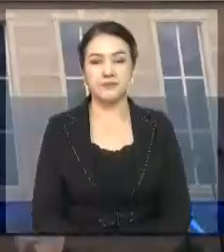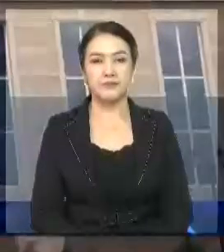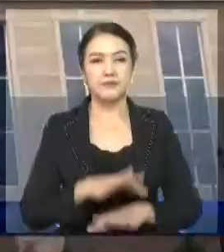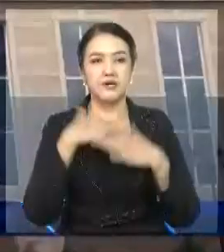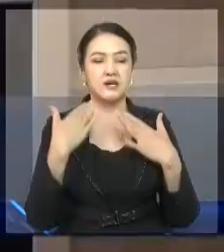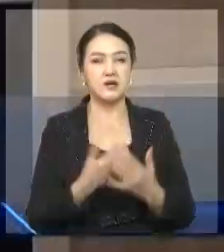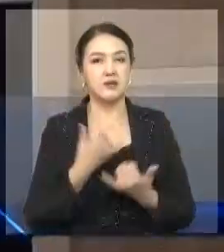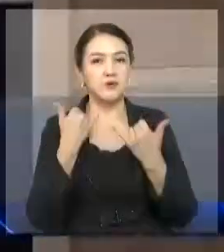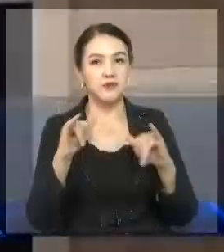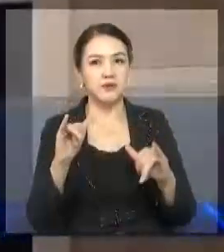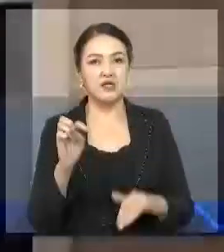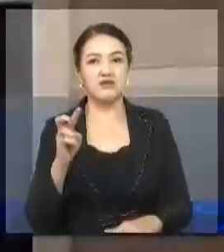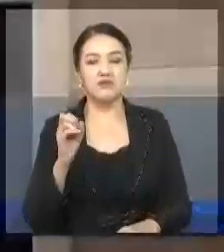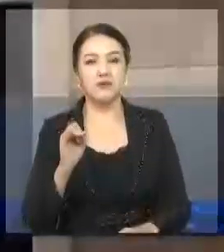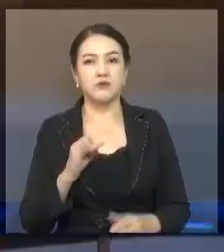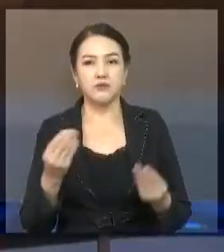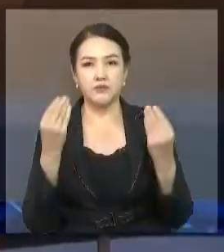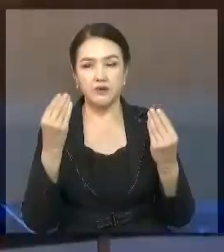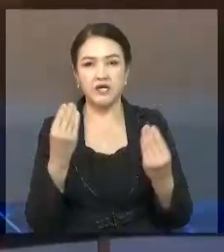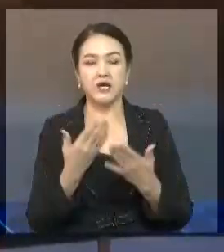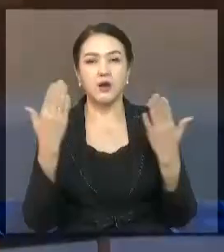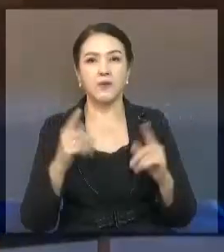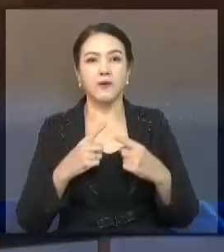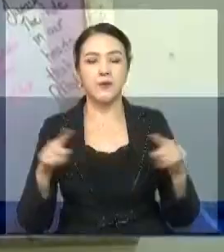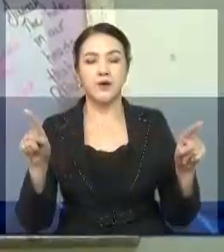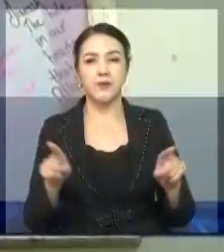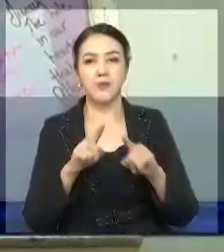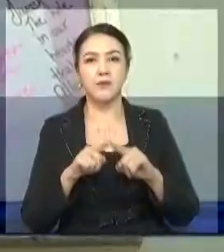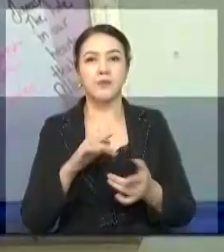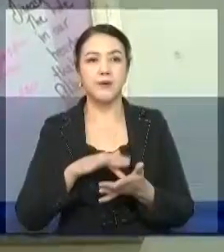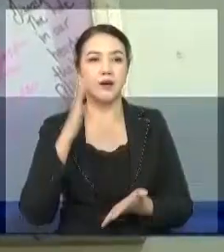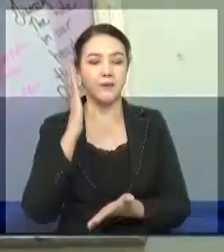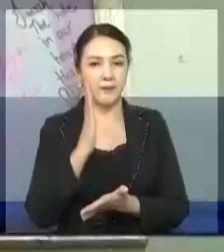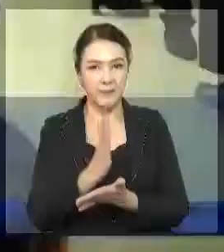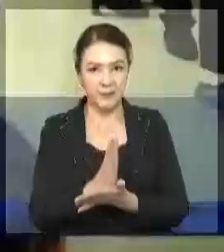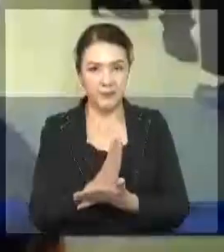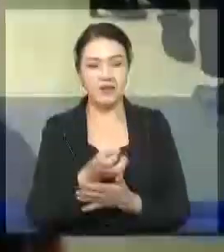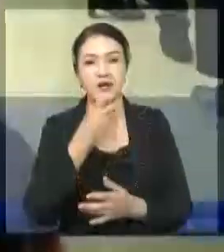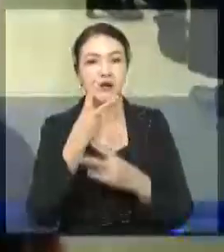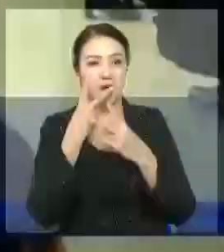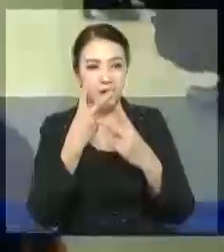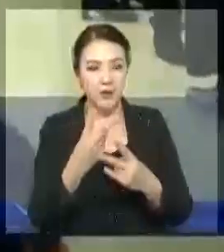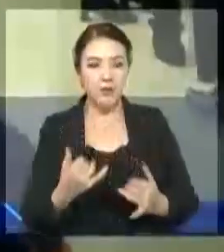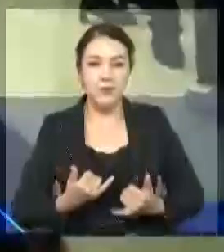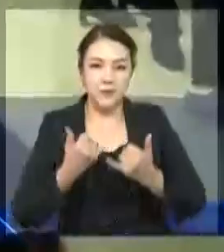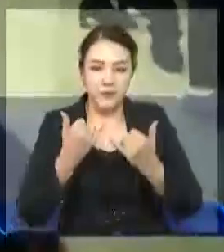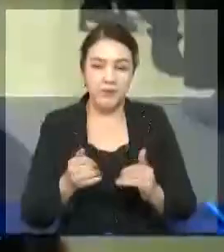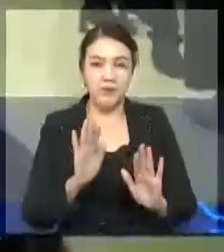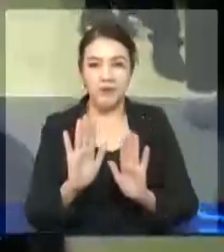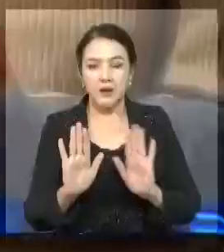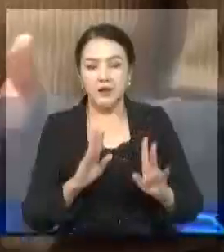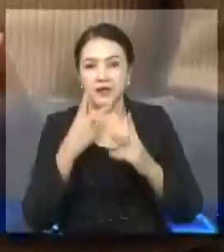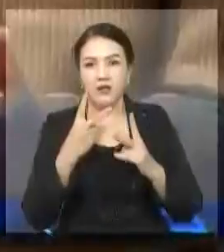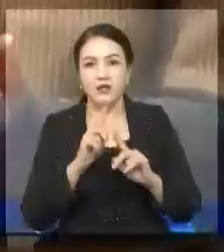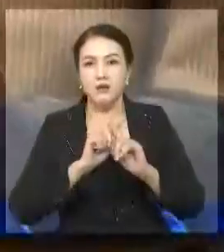Талайдың таңдайын қақтырған Димаш Құдайбергеннің құнды дүниесі енді облыстық мұражайдың төрінен орын алды. Жақсыны көрмекке демекші, көрме залын көруге келгендер